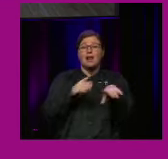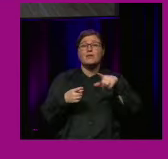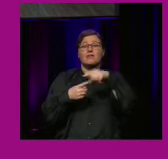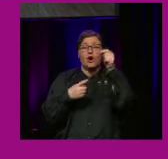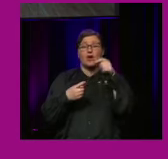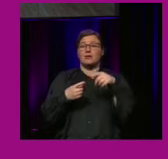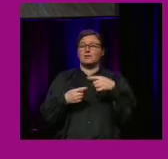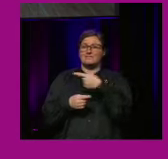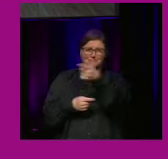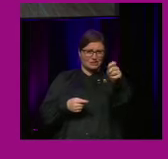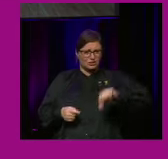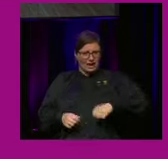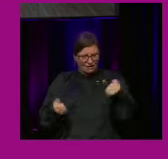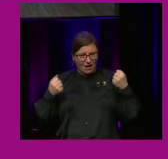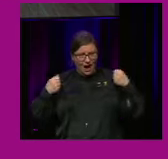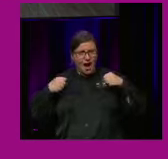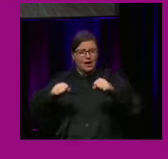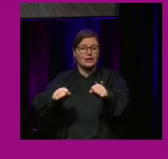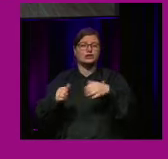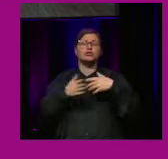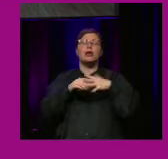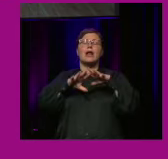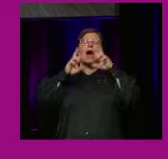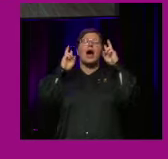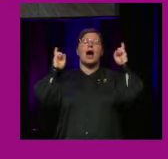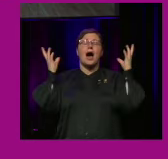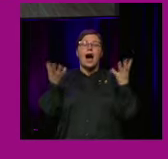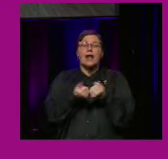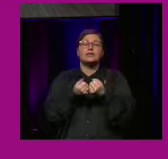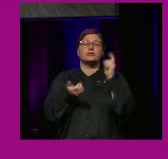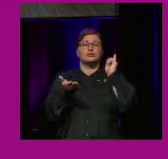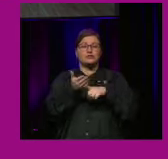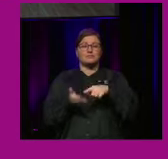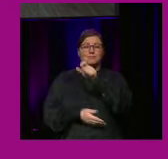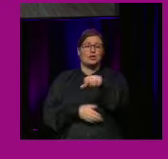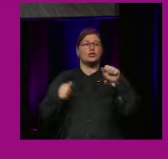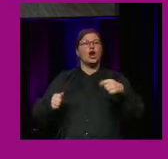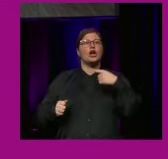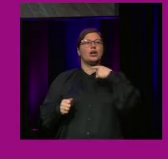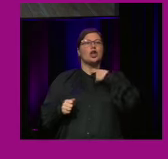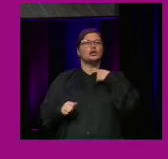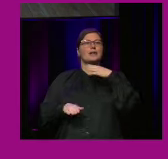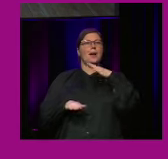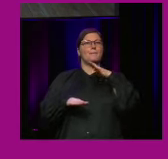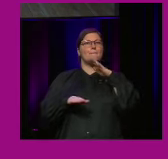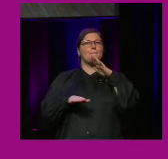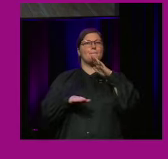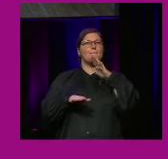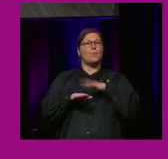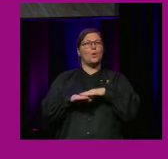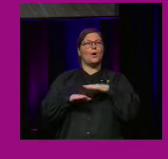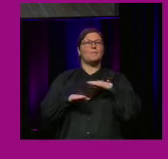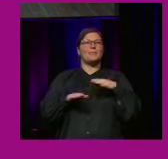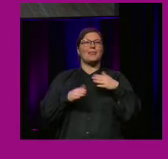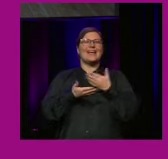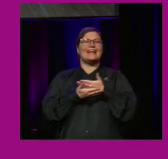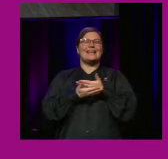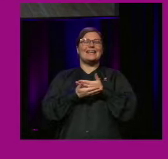sig och göra allt för att människor ska rösta på, icke på